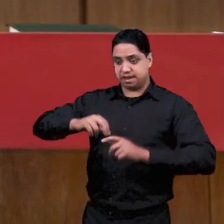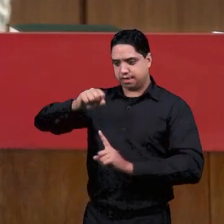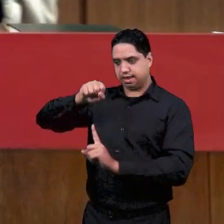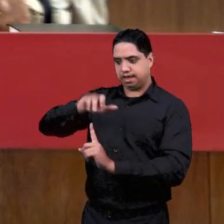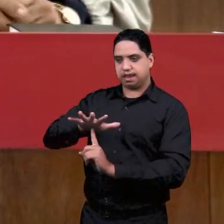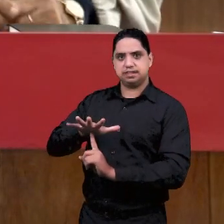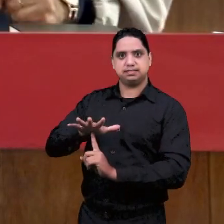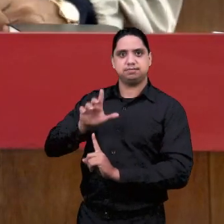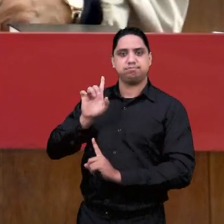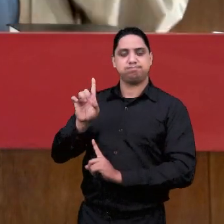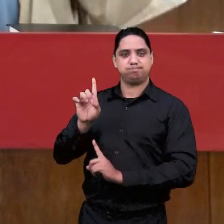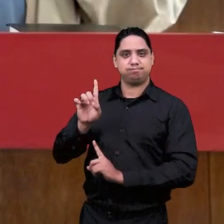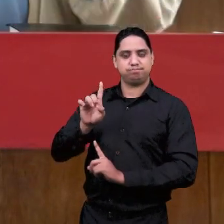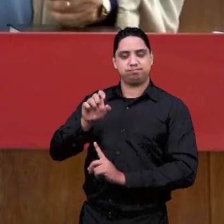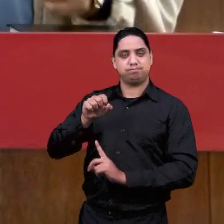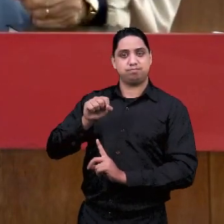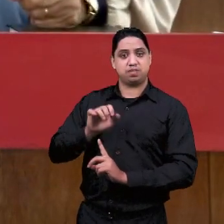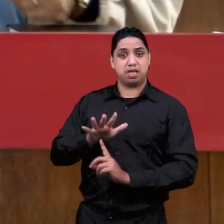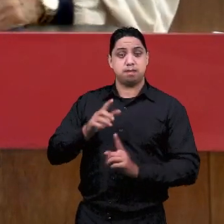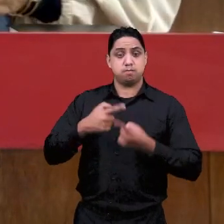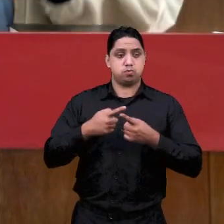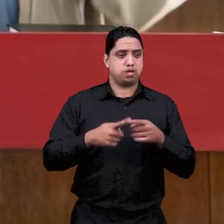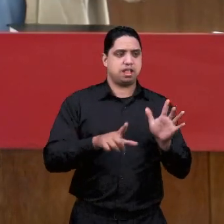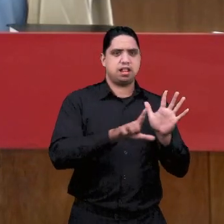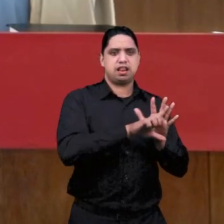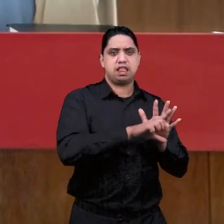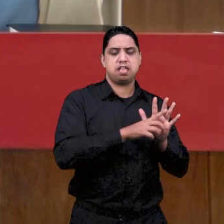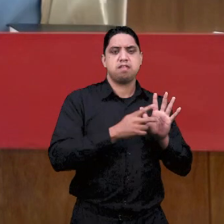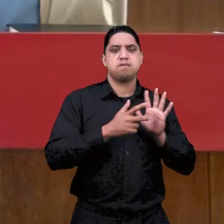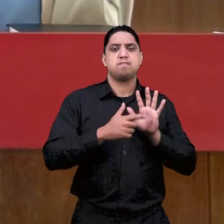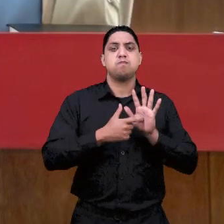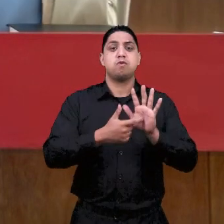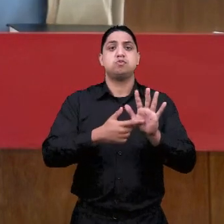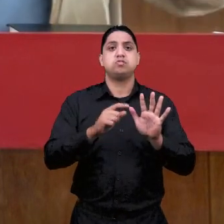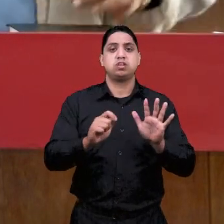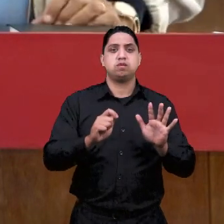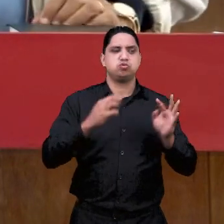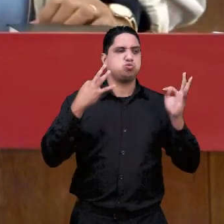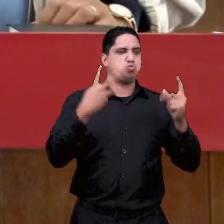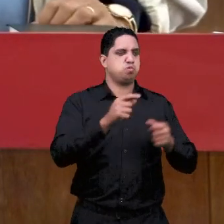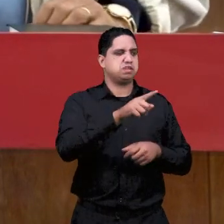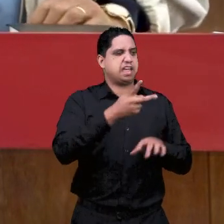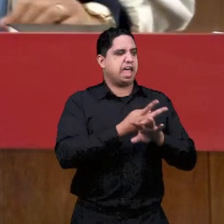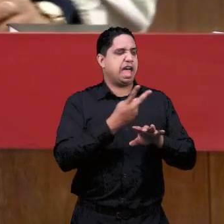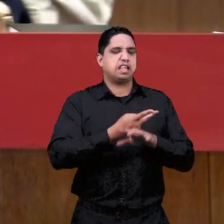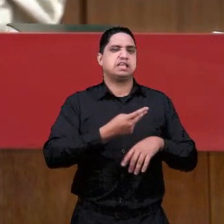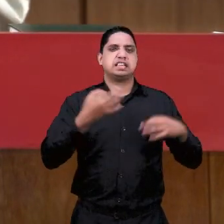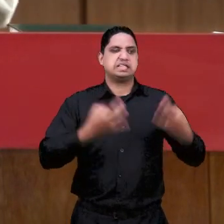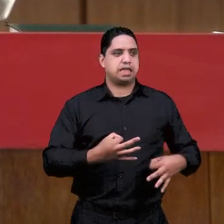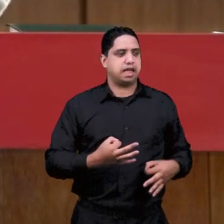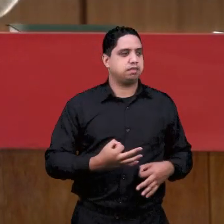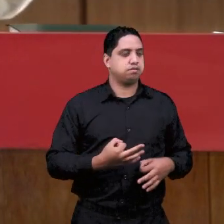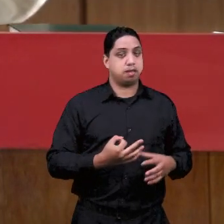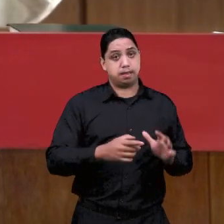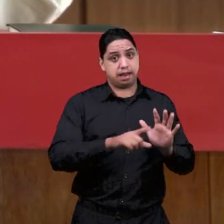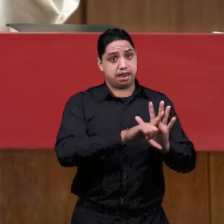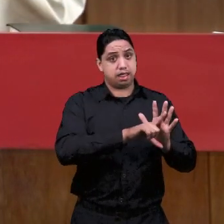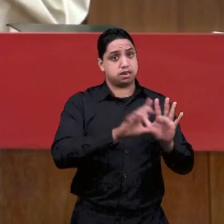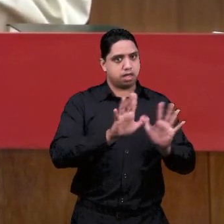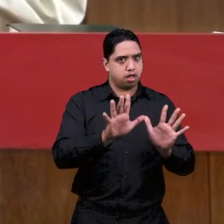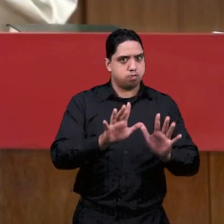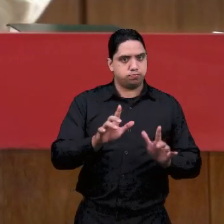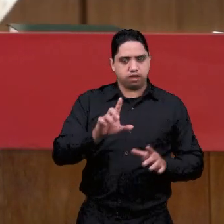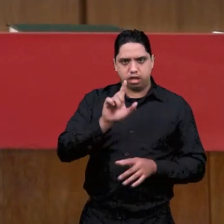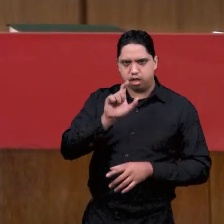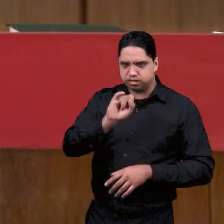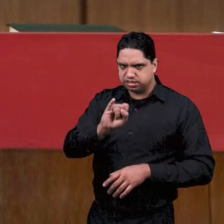elle dit, vous êtes justifié, tout ce que vous faites de mauvais, donc ça va. Non, c'est pas comme ça. Je suis